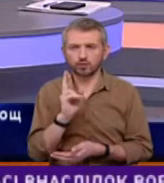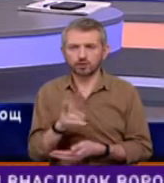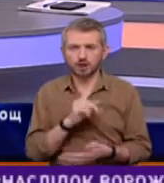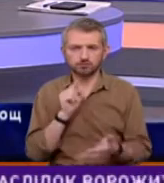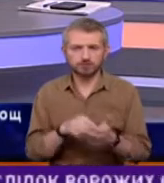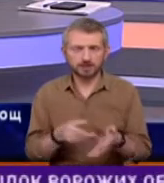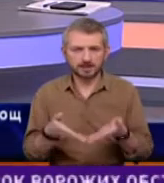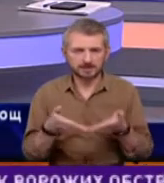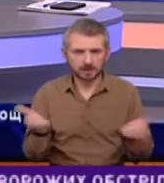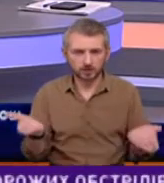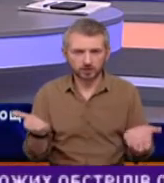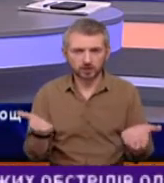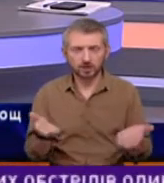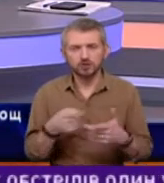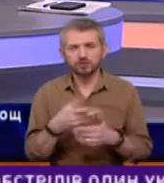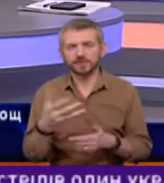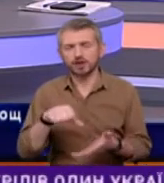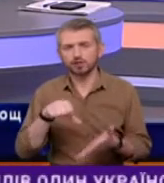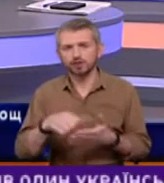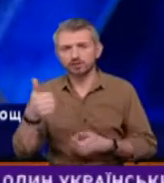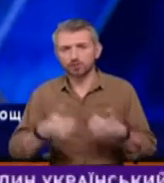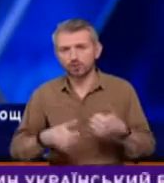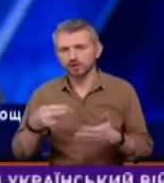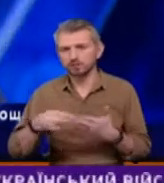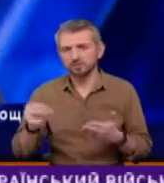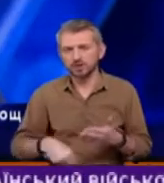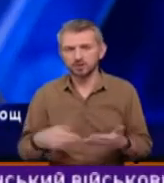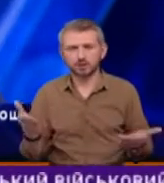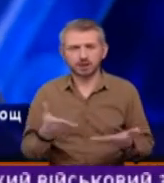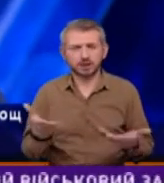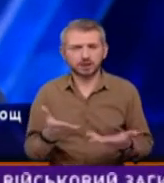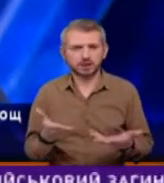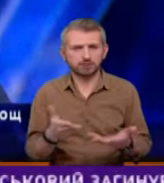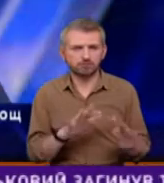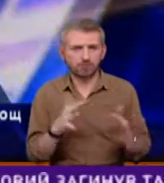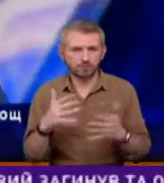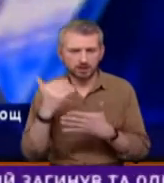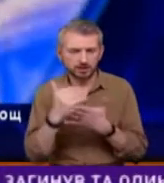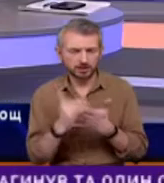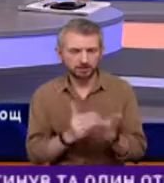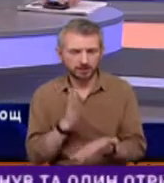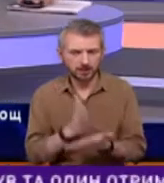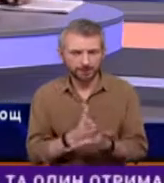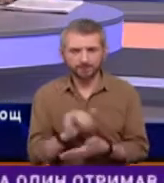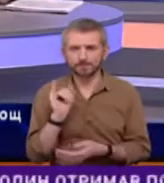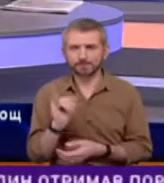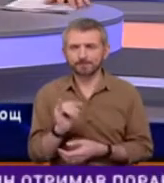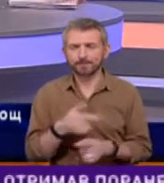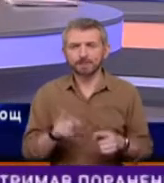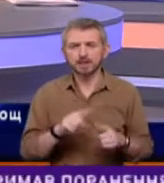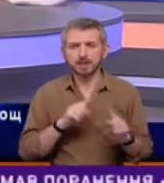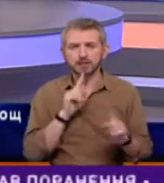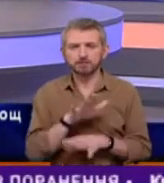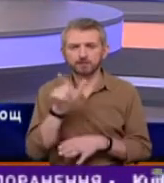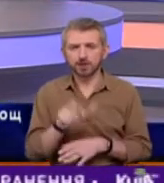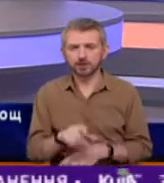на сцену, там, чи взяти участь в конкурсі, підписує там якісь, ну, моменти є. І от ця співачка